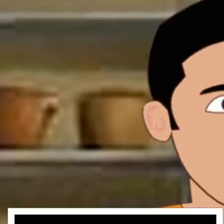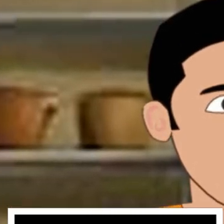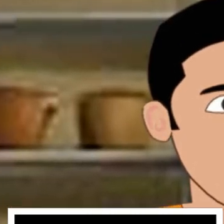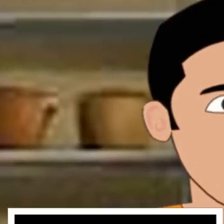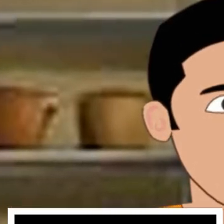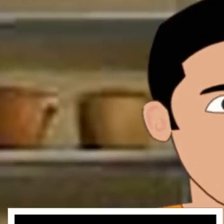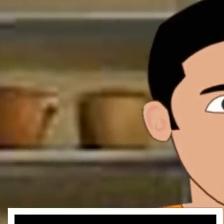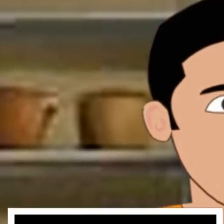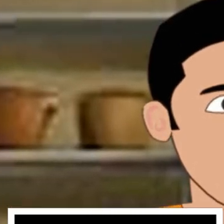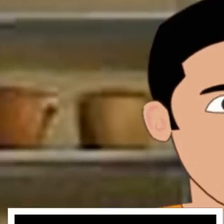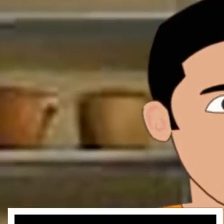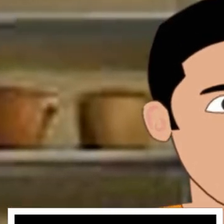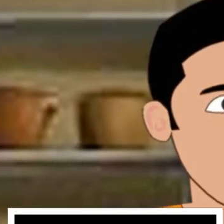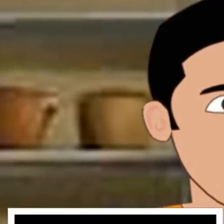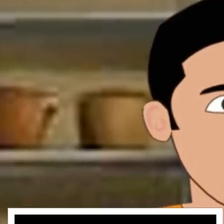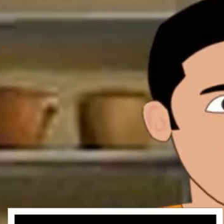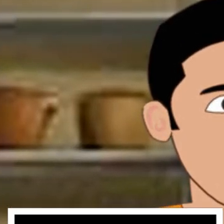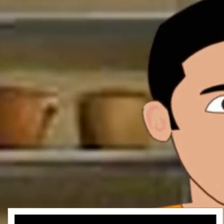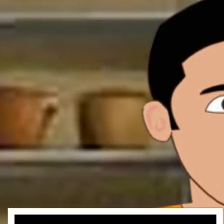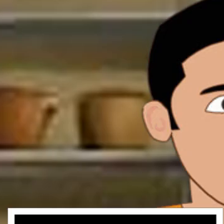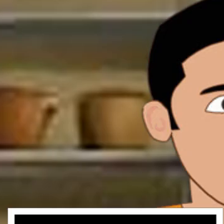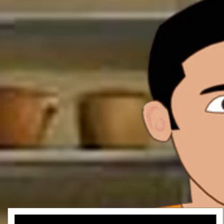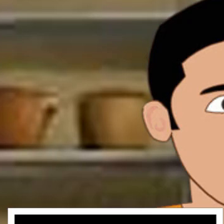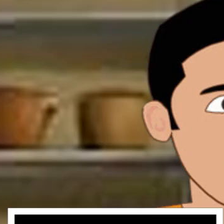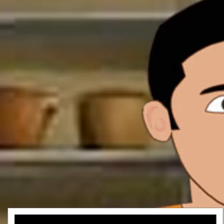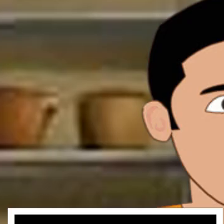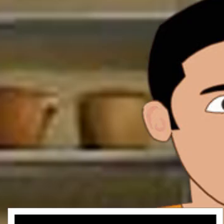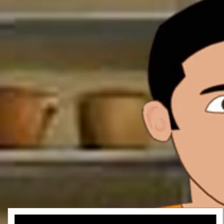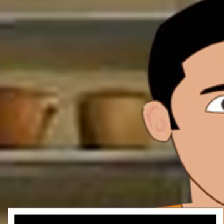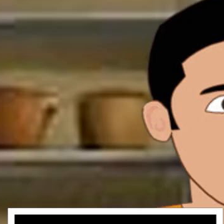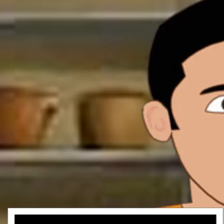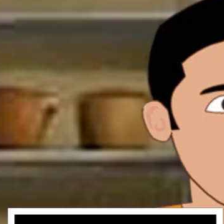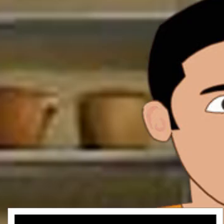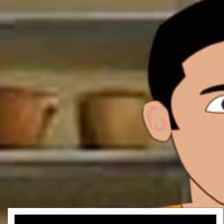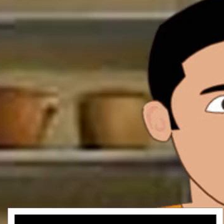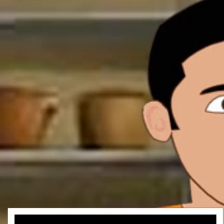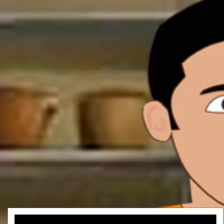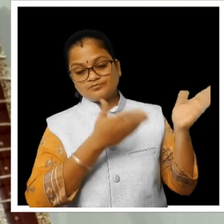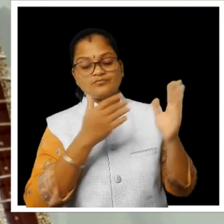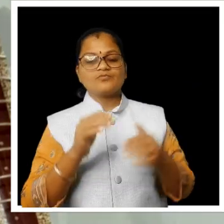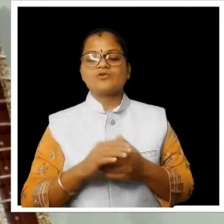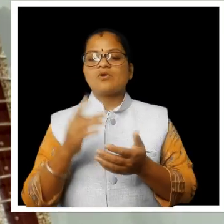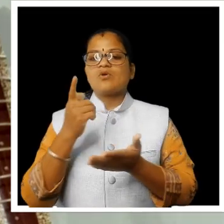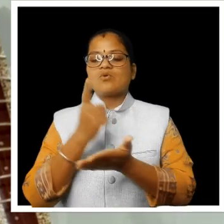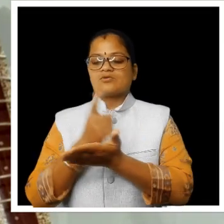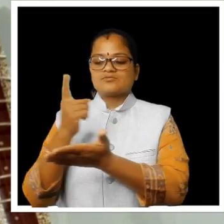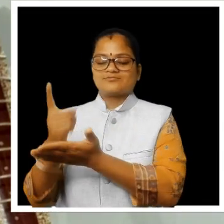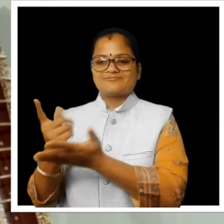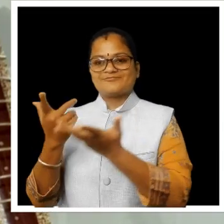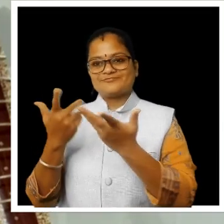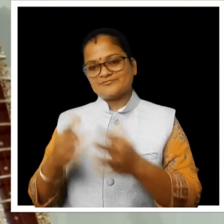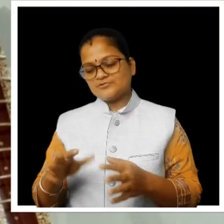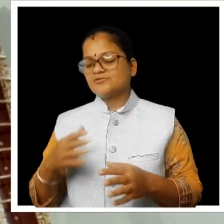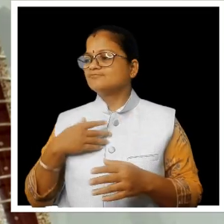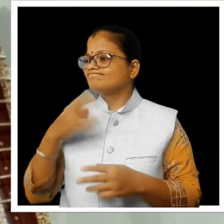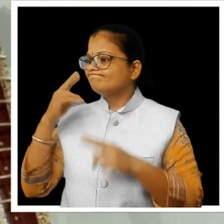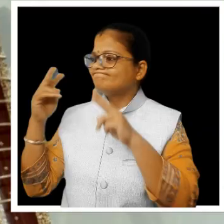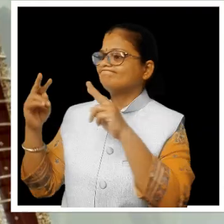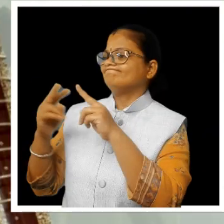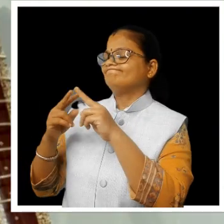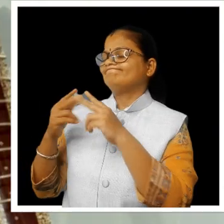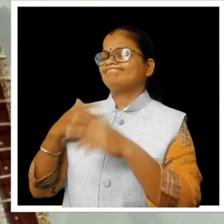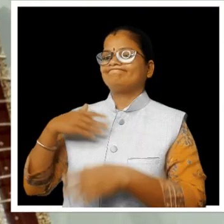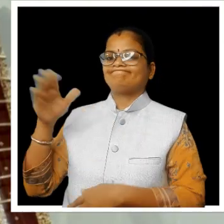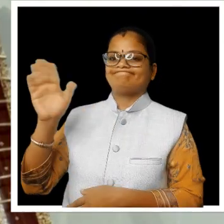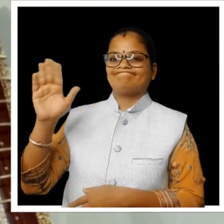ಖಂಡಿತವಾಗಿಯೂ ಕೆಲಸ ಮಾಡಿ ದುಡ್ದು ವಾಪಸ್ ಬರ್ತೀನಿ ಅಂತ ಹೇಳ್ತಾನೆ. ಸರಿ ಹೆಂಡತಿ, ಸರಿ ಹೋಗಿ ಬನ್ನಿ ಅಂತ ಹೇಳ್ತಾಳೆ. ಸರಿ ಕಾಂಟ್ರಾಕ್ಟ್ ಸೈನ್ ಮಾಡ್ತಾನೆ, ಕೊನೆಯದಾಗಿ ಮುಖ